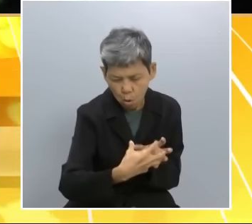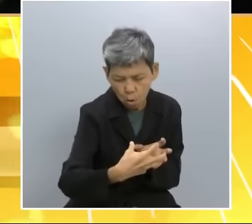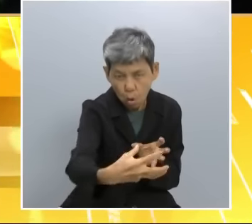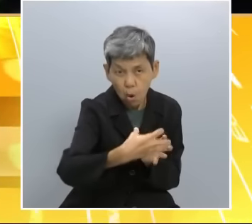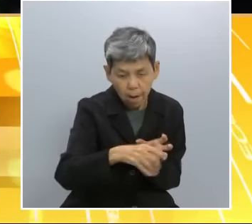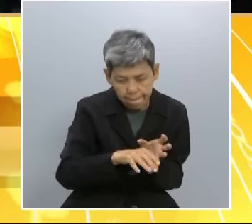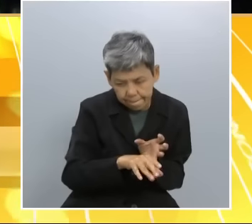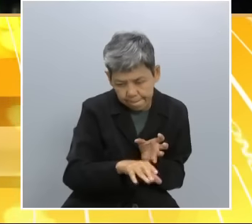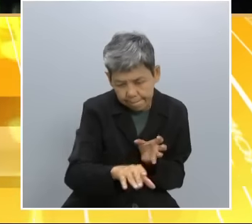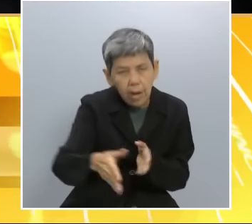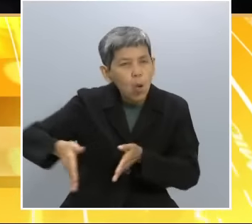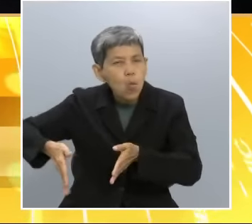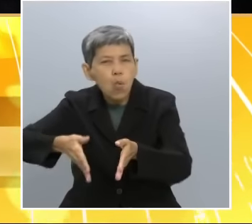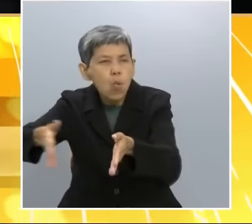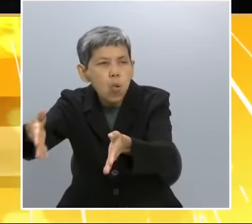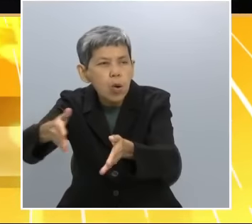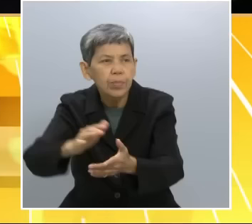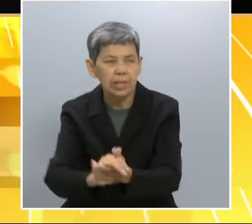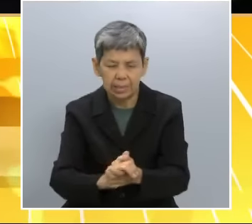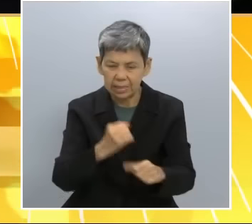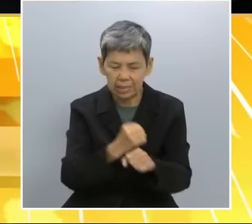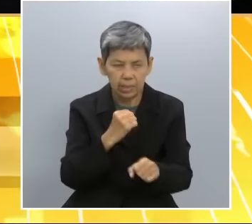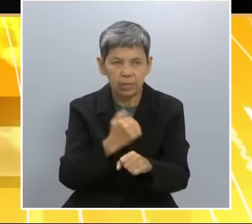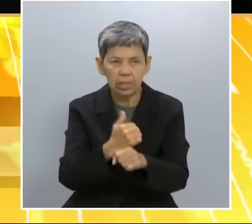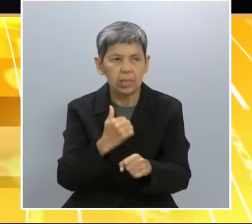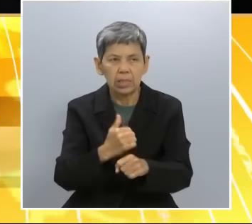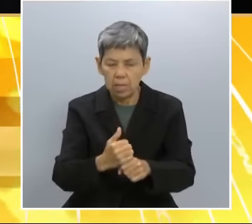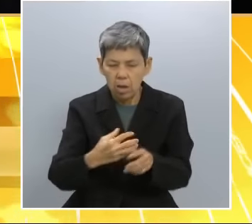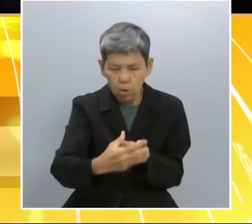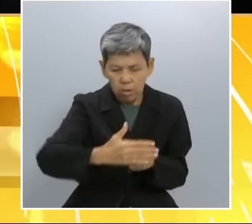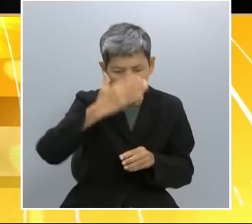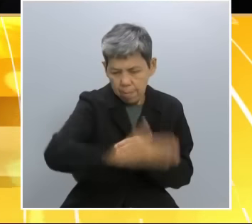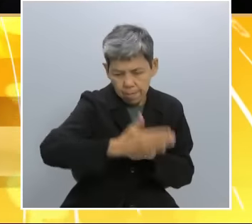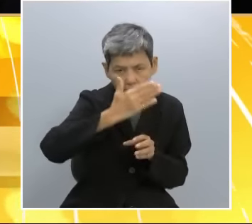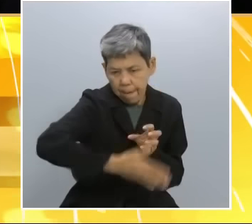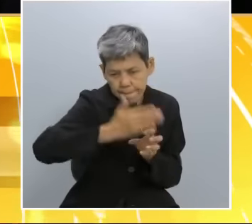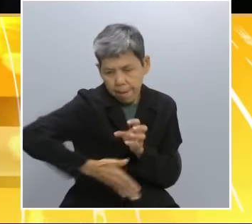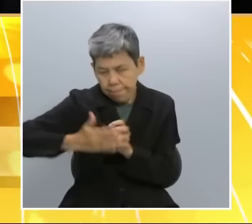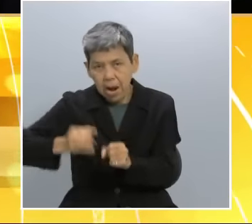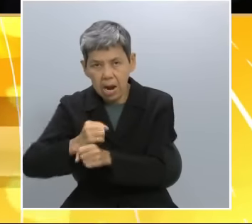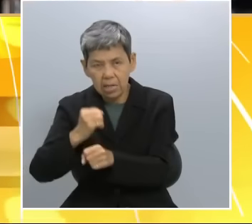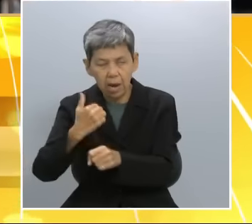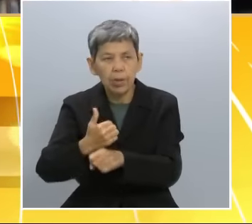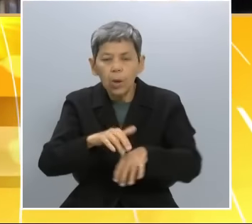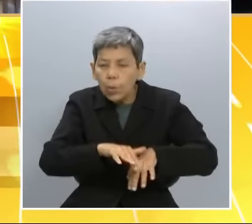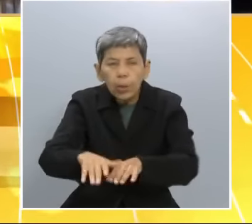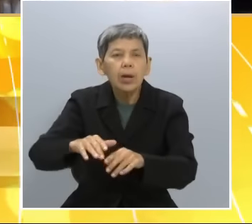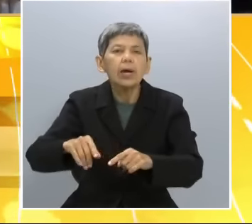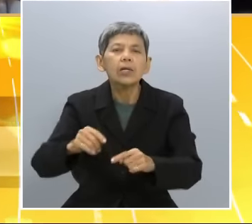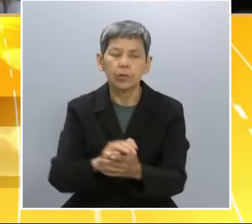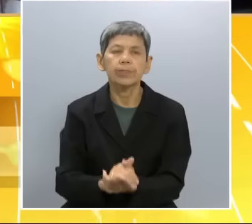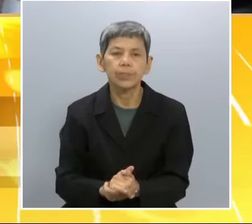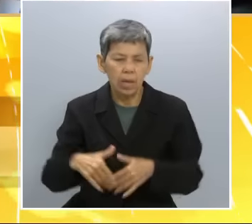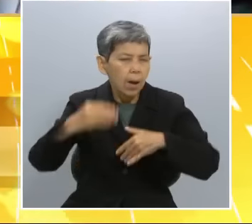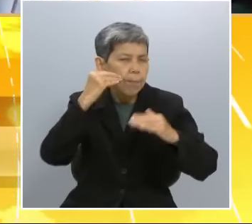ลงคลองแต่ผมอ่ะให้เขาปิดทั้งหมดเลยปิดท่อหมดทีนี้มันจะลงแค่ซึมลงข้างบ้านเรือนราษฎร